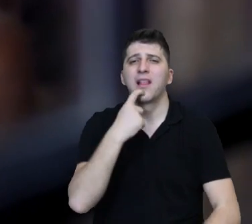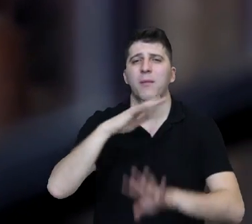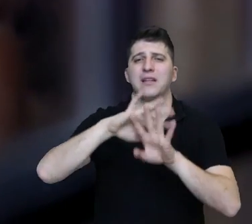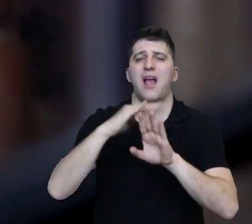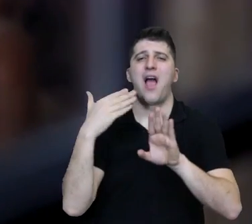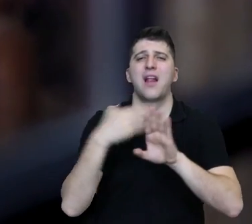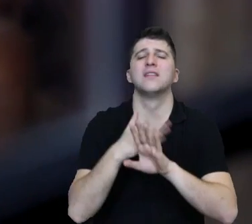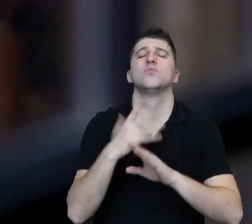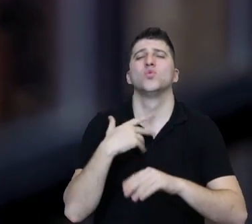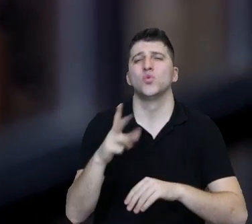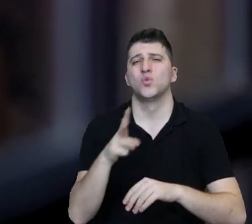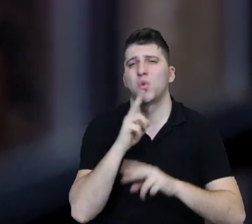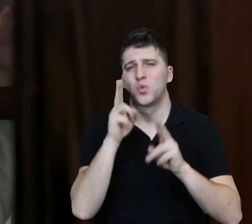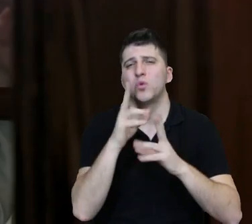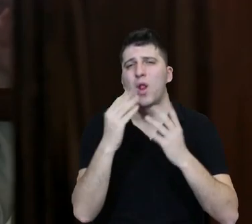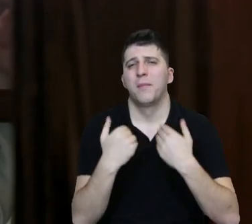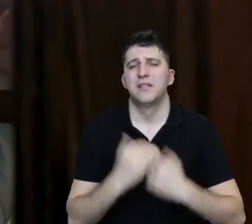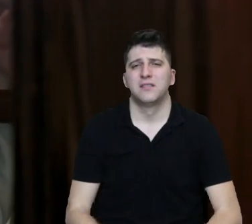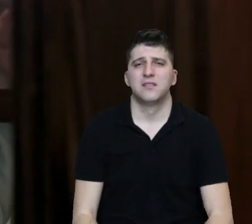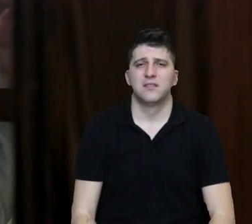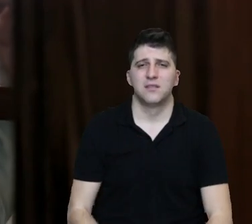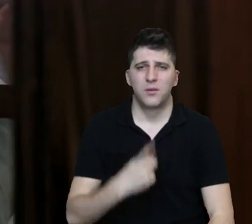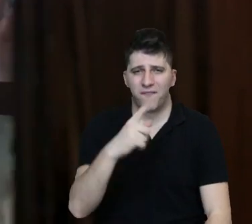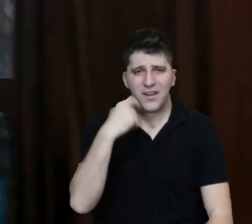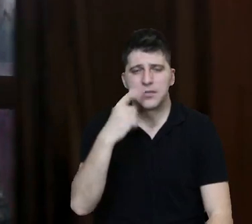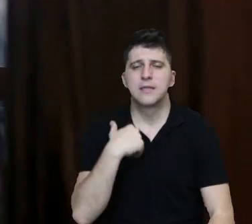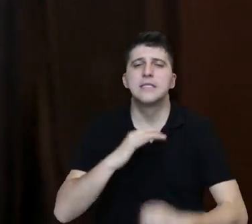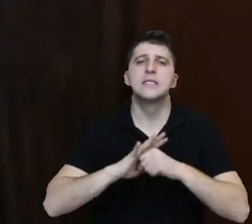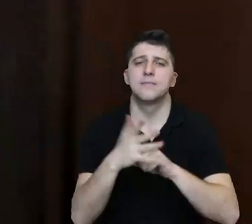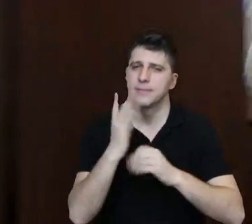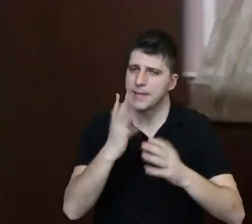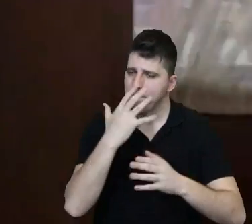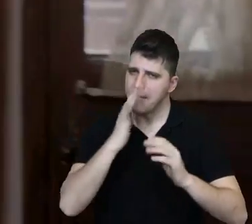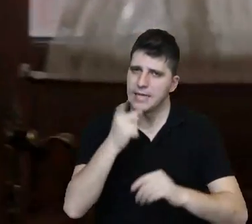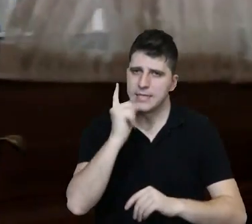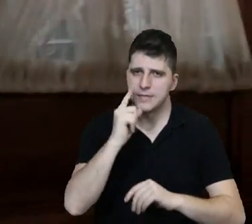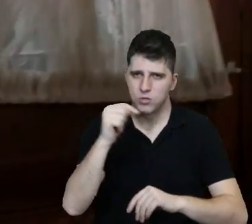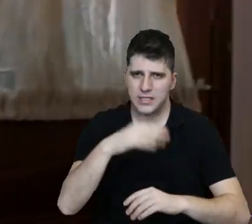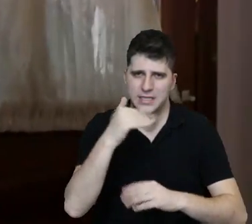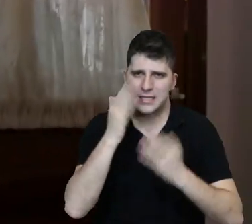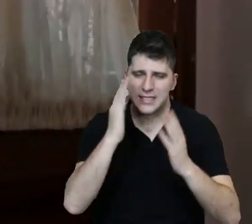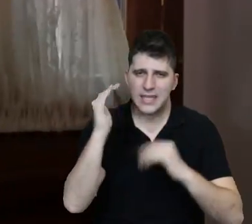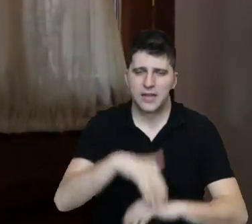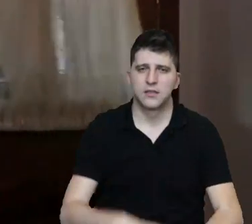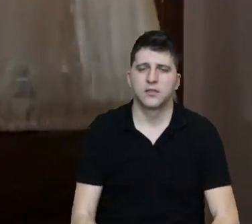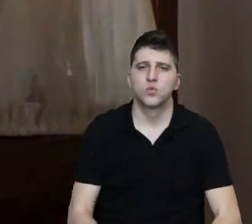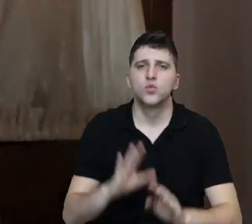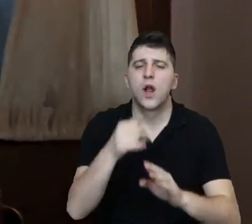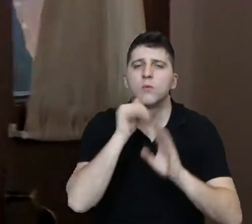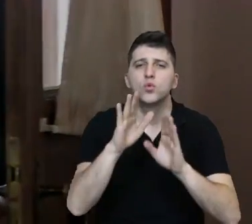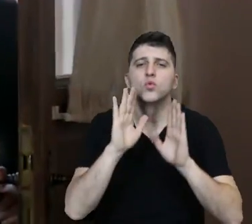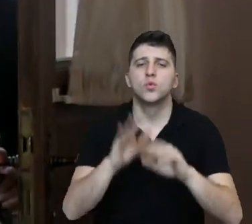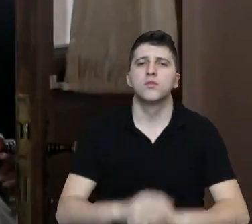arkasına girmeden önceki son görüşünüz olabilir ha. Ben bu filmcileri lost ederim lan. Senin var ya, gel lan buraya, saç!